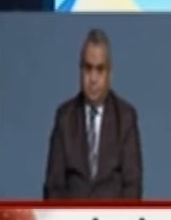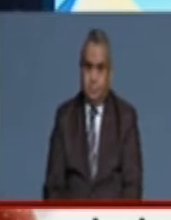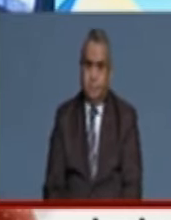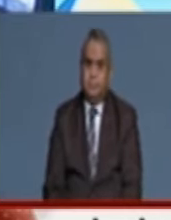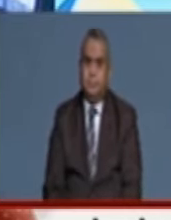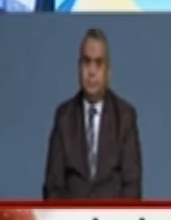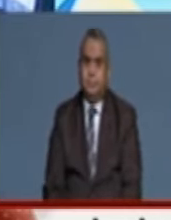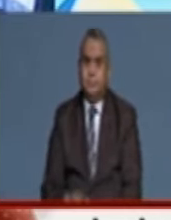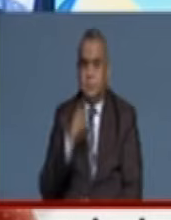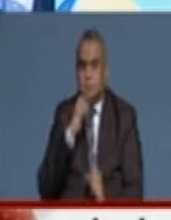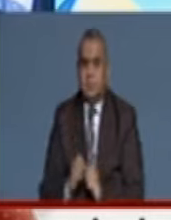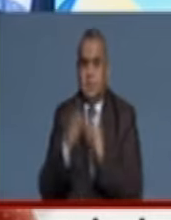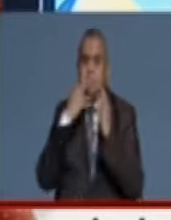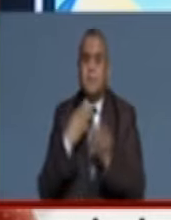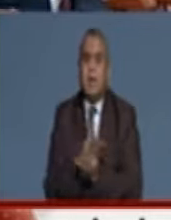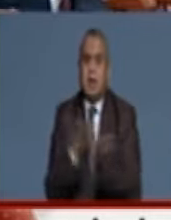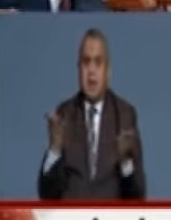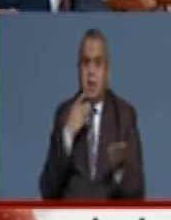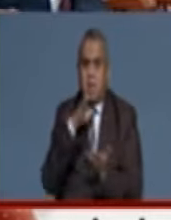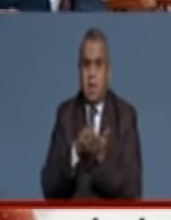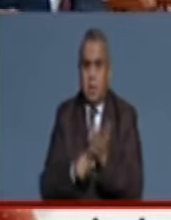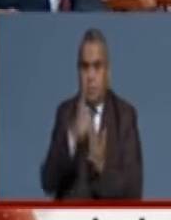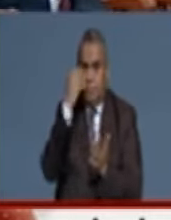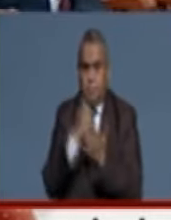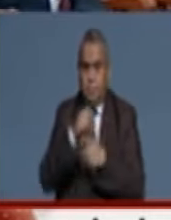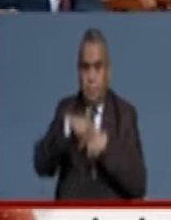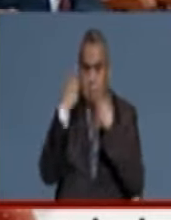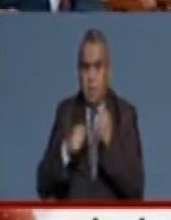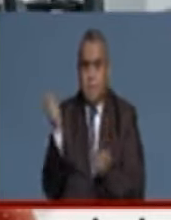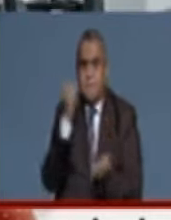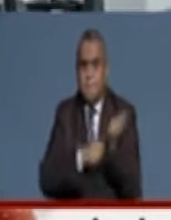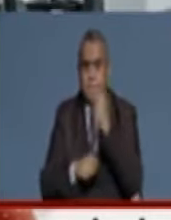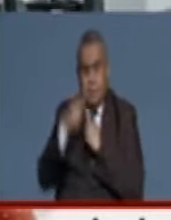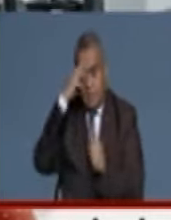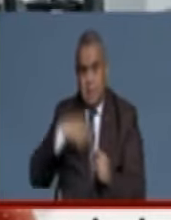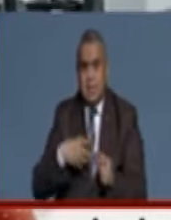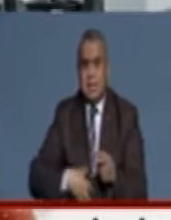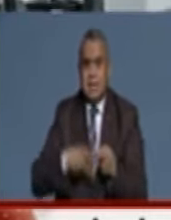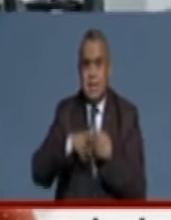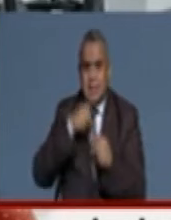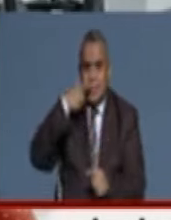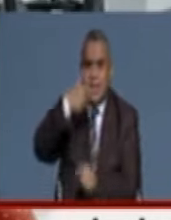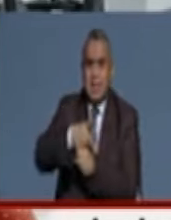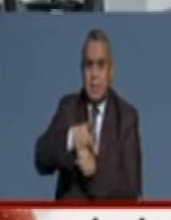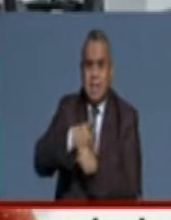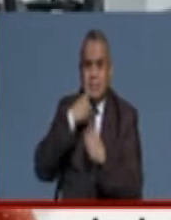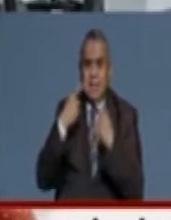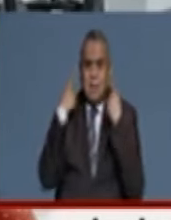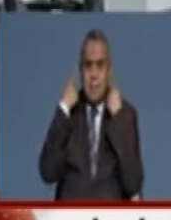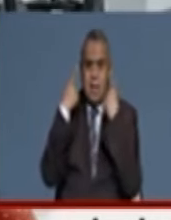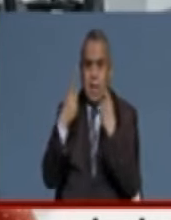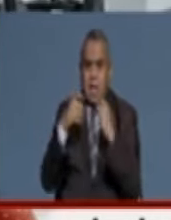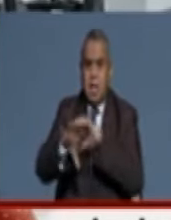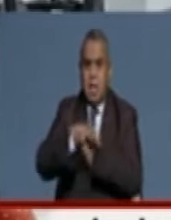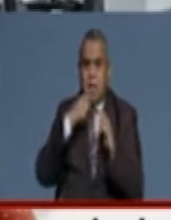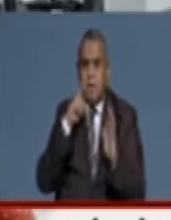فندم. صباح الخير يا فندم، النهارده احنا موجودين في مصنع محركات بنزين وسائل النقل الخفيف، ده أول مصنع من نوعه